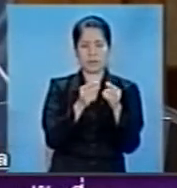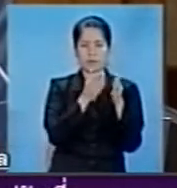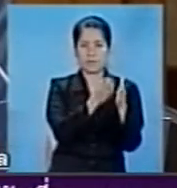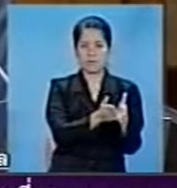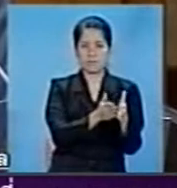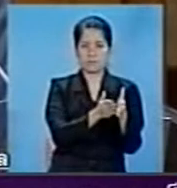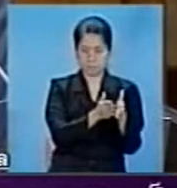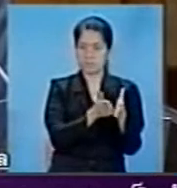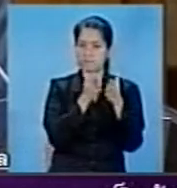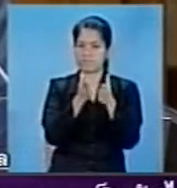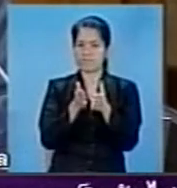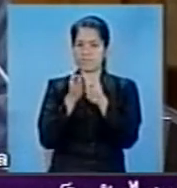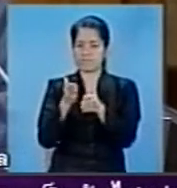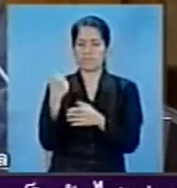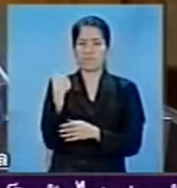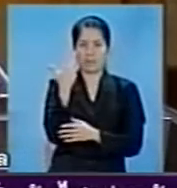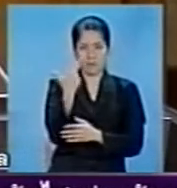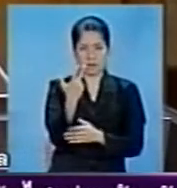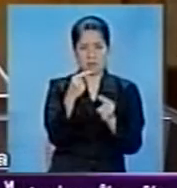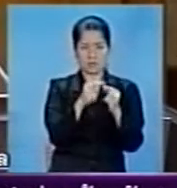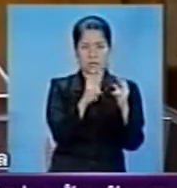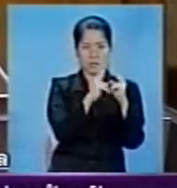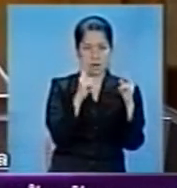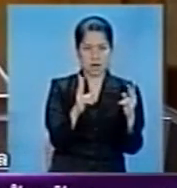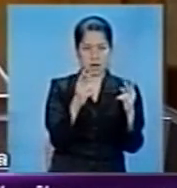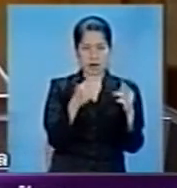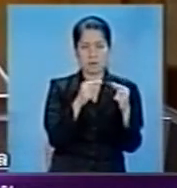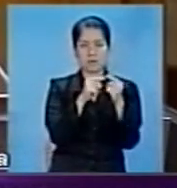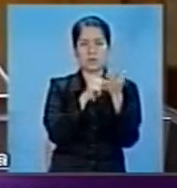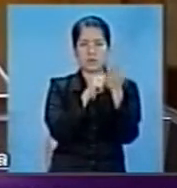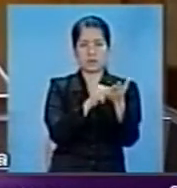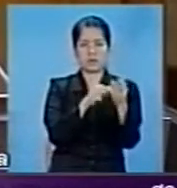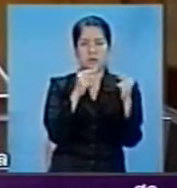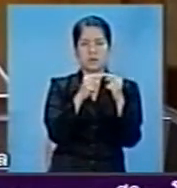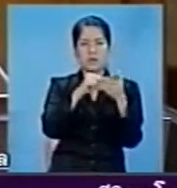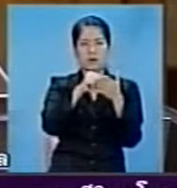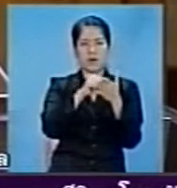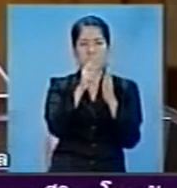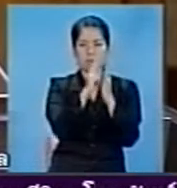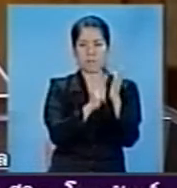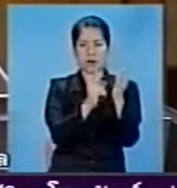ายนี้ไปเป็นกรรมการและเสนอการแก้ไขเพิ่มเติมรัฐธรรมนูญมา6ประเด็นเนี่ย